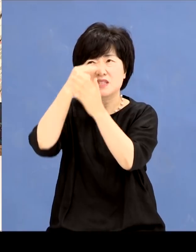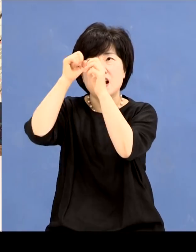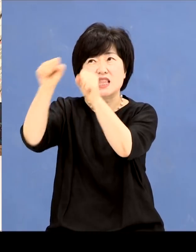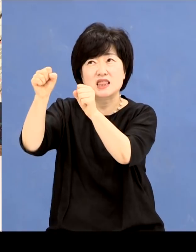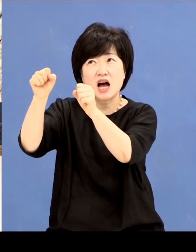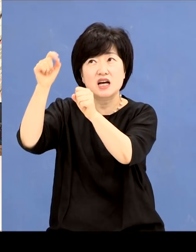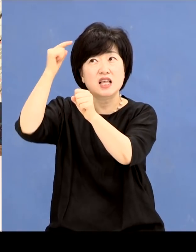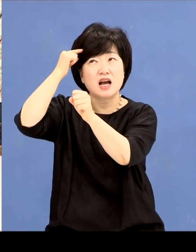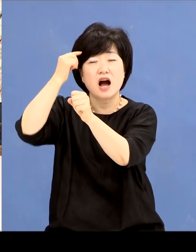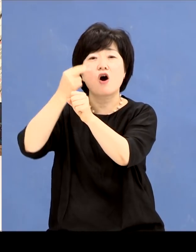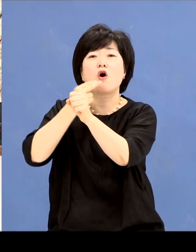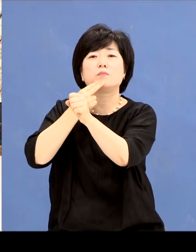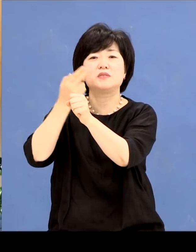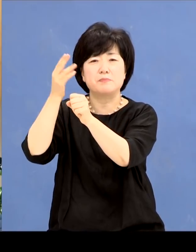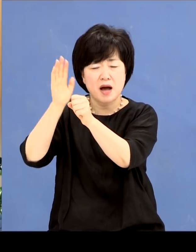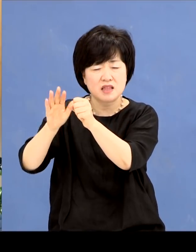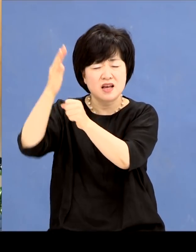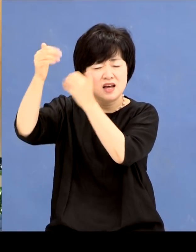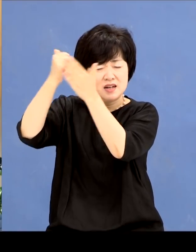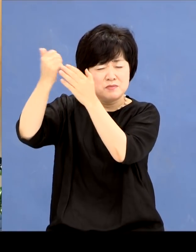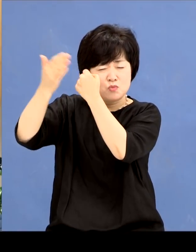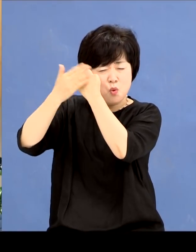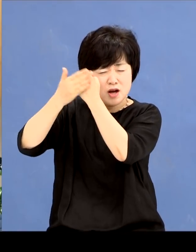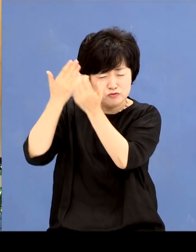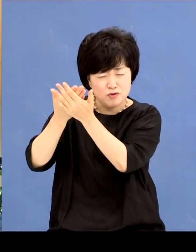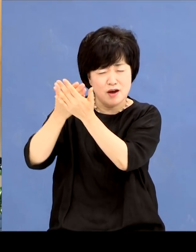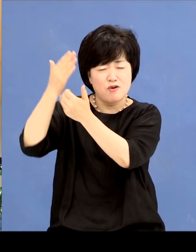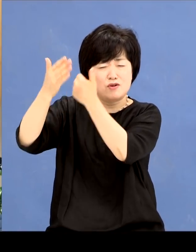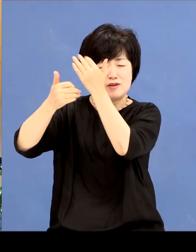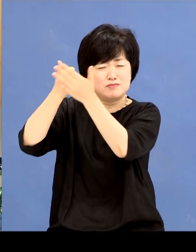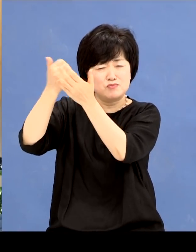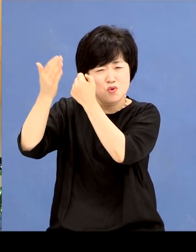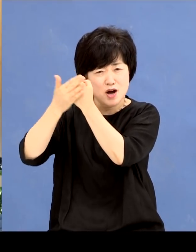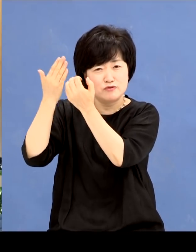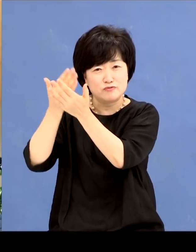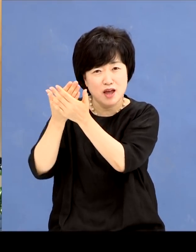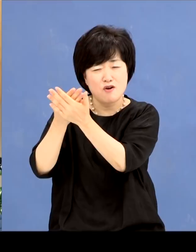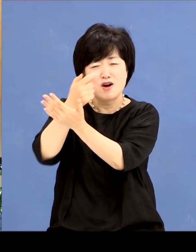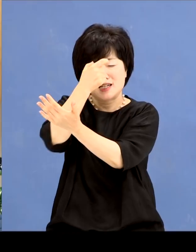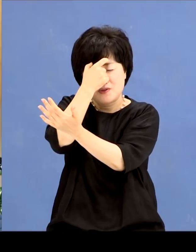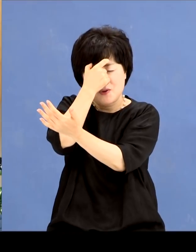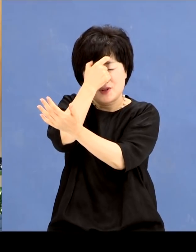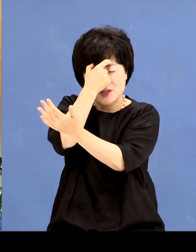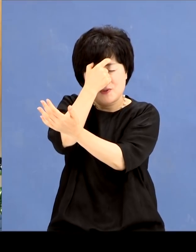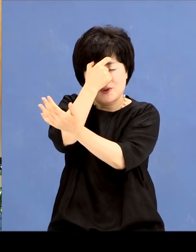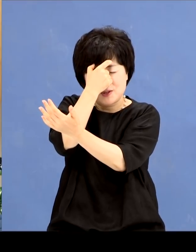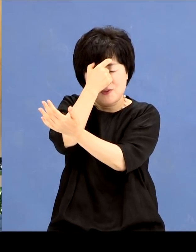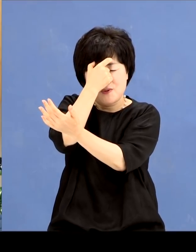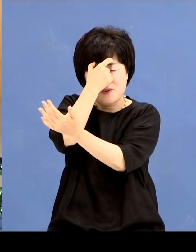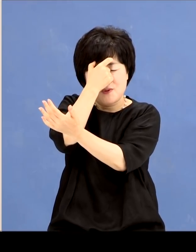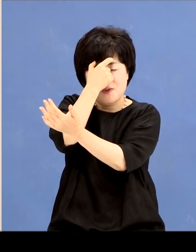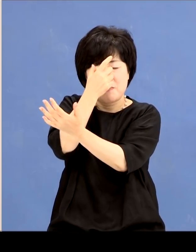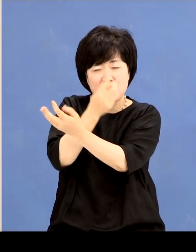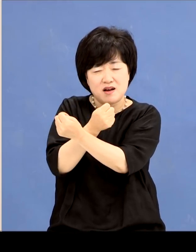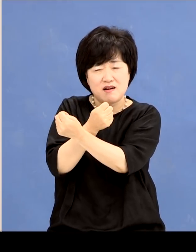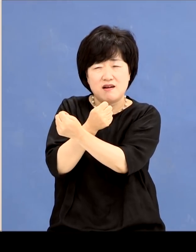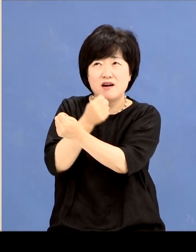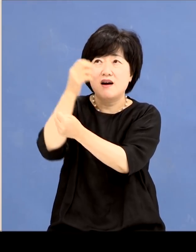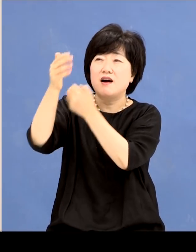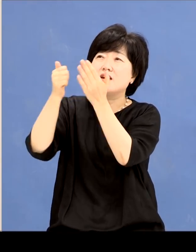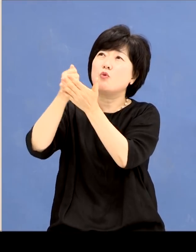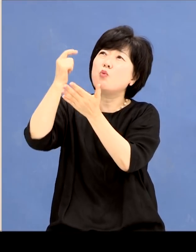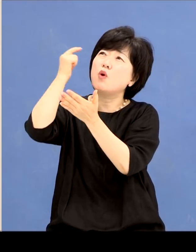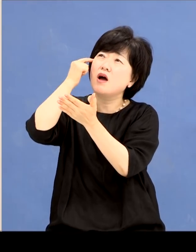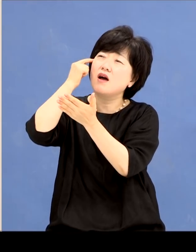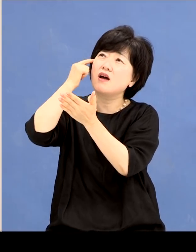있다라고 생각하진 않았고 정말 지푸라기라도 잡는 심정으로 계속 기도를 했었거든요. 그때 다시 한번 그렇게 기도를 하게 됐죠. 하나님 왜